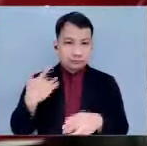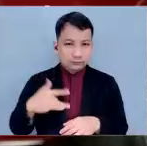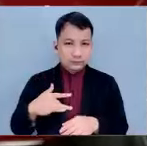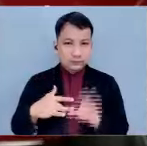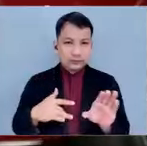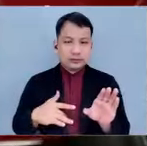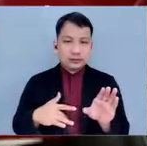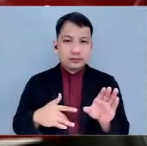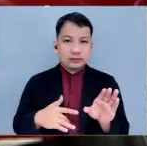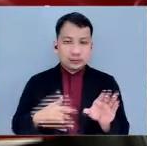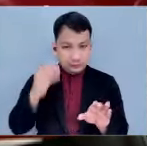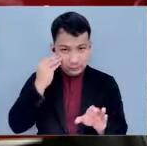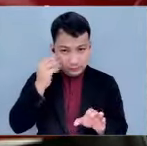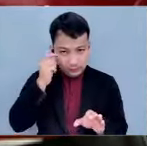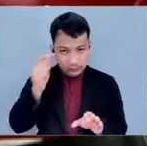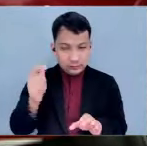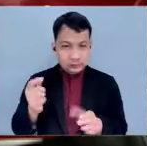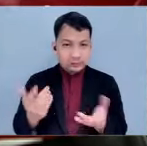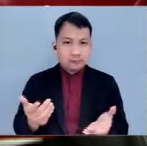Marvin tenor